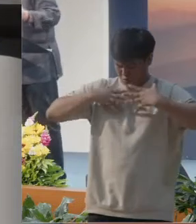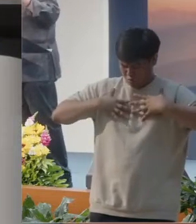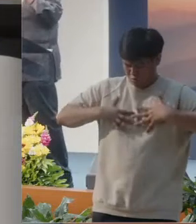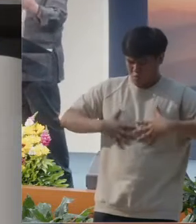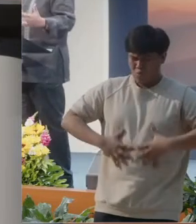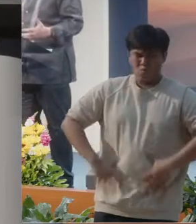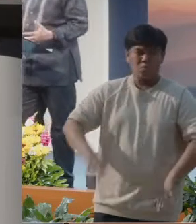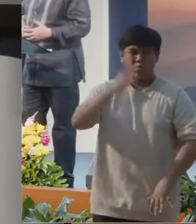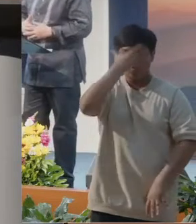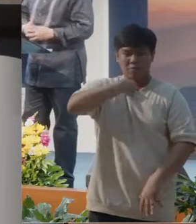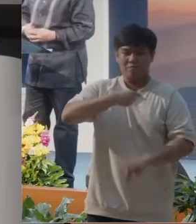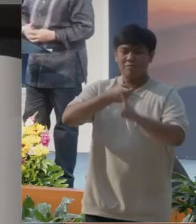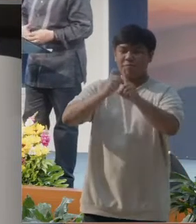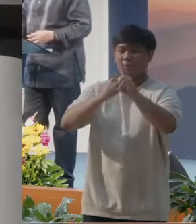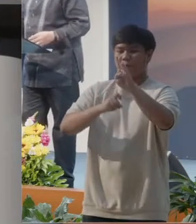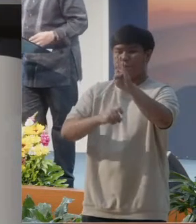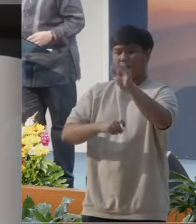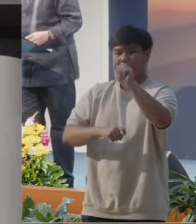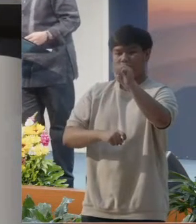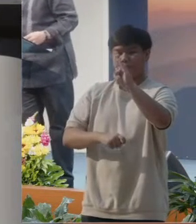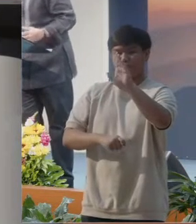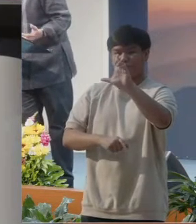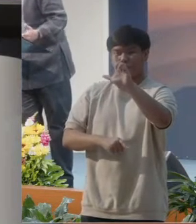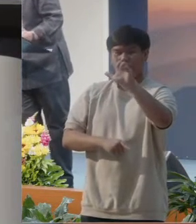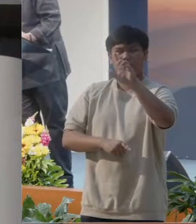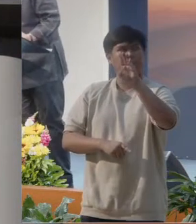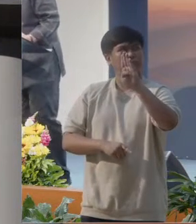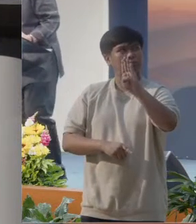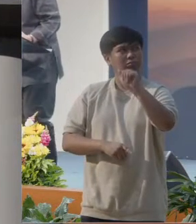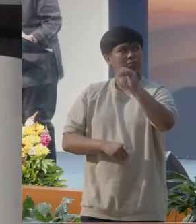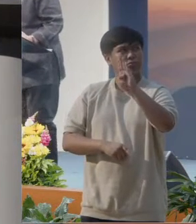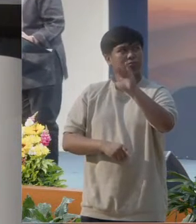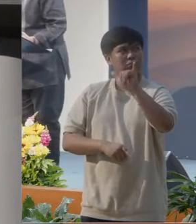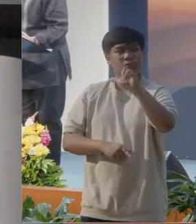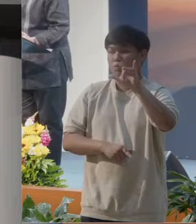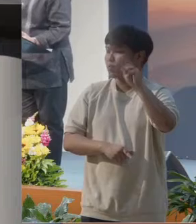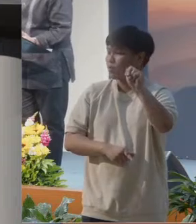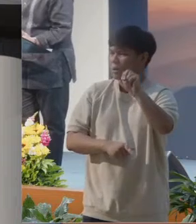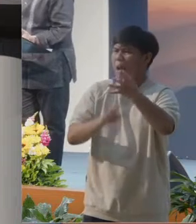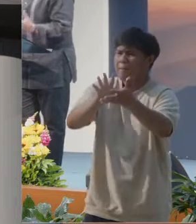May kamahalan po yun. No? At kumuha rin po siya ng